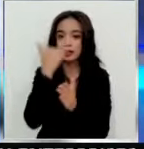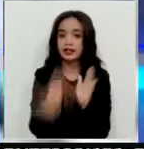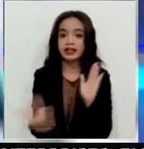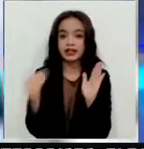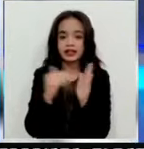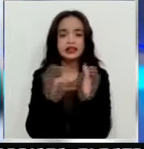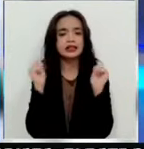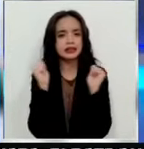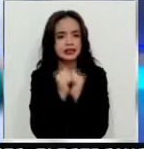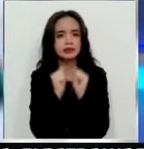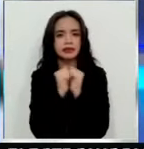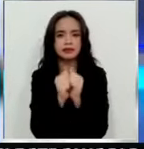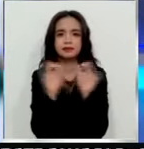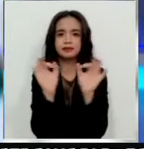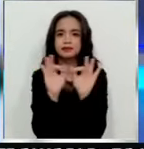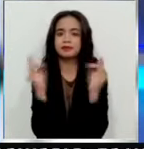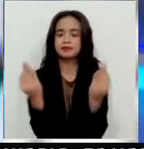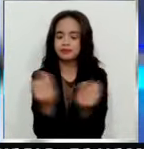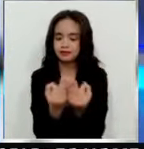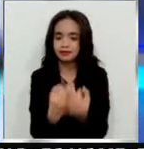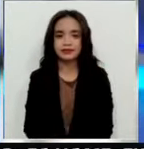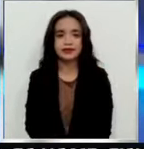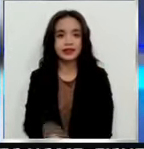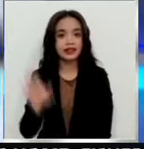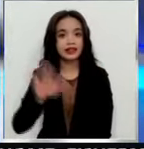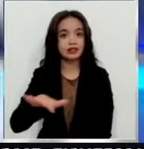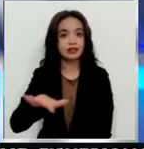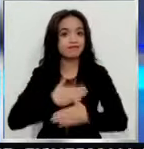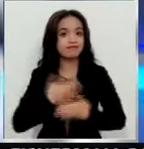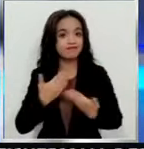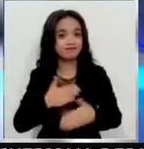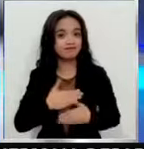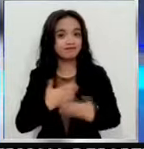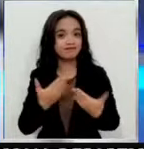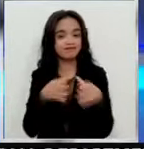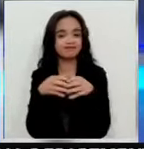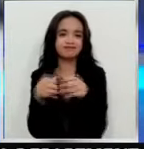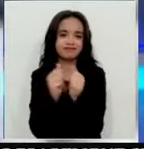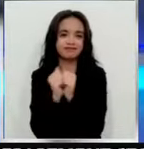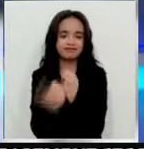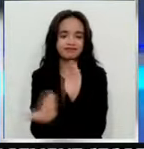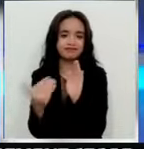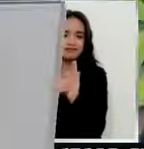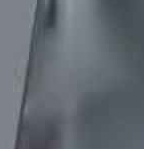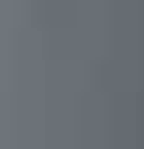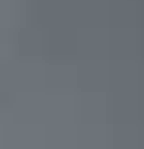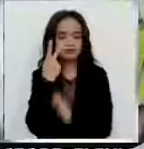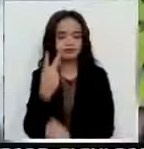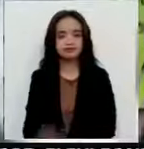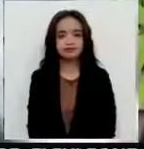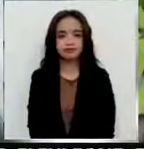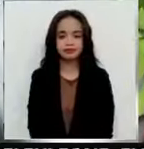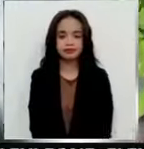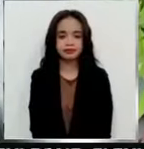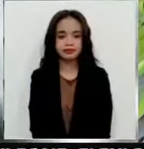mahal sa buhay. Ang masaya nilang mga reunion, tinutukan ni Sevi Castillo.